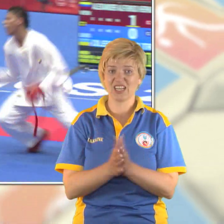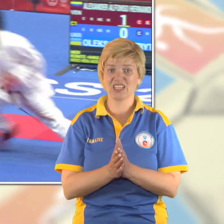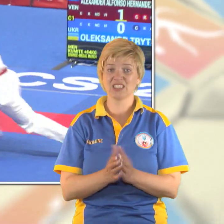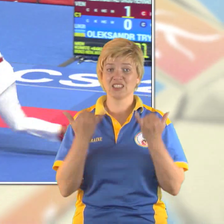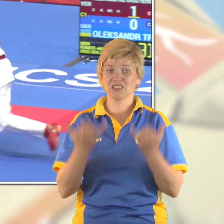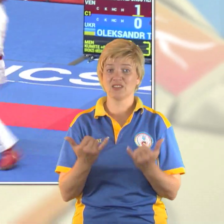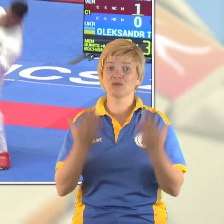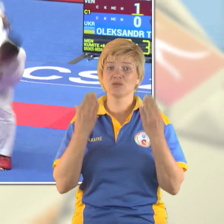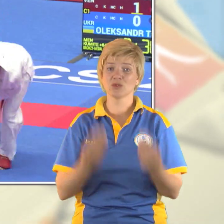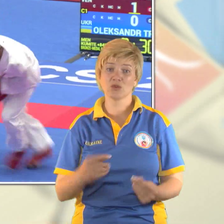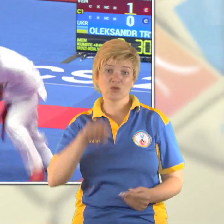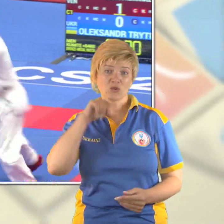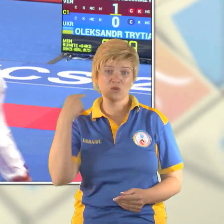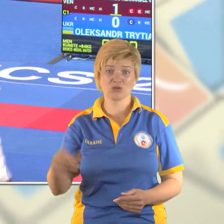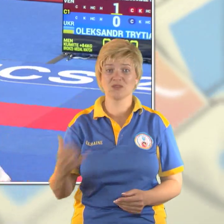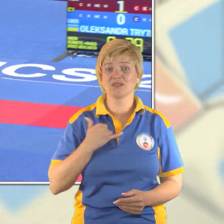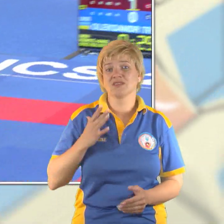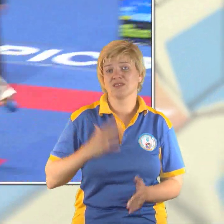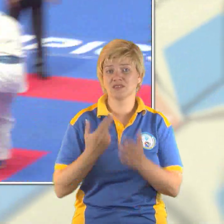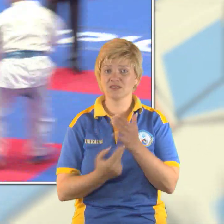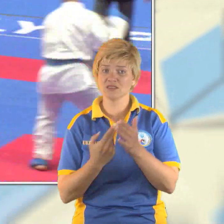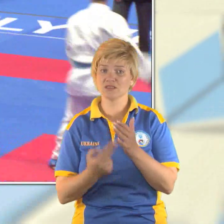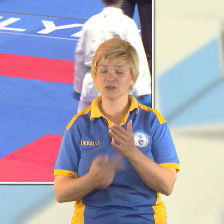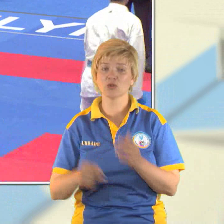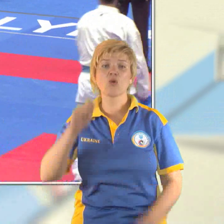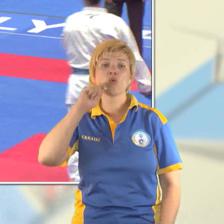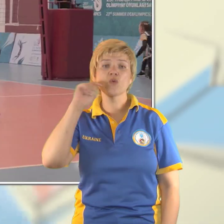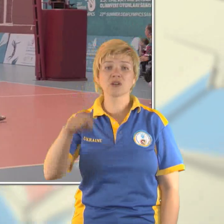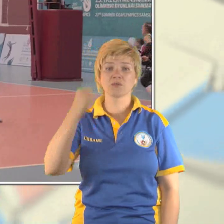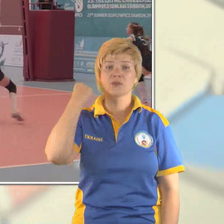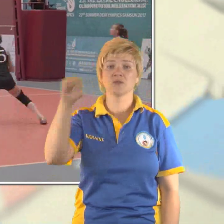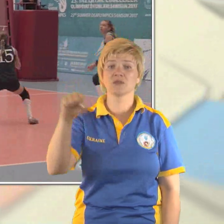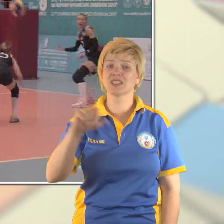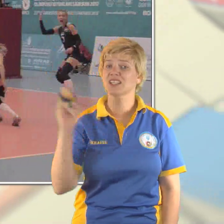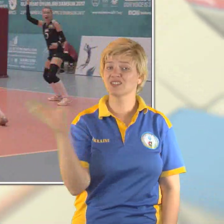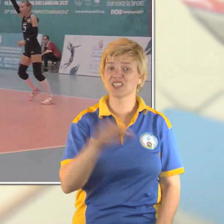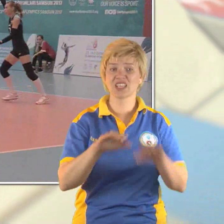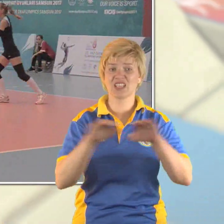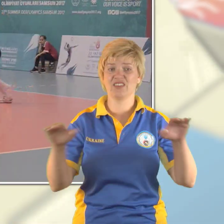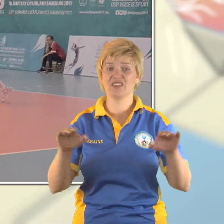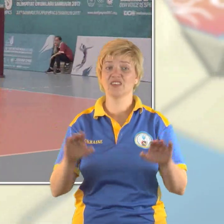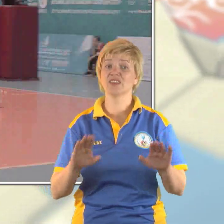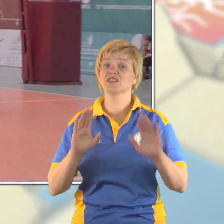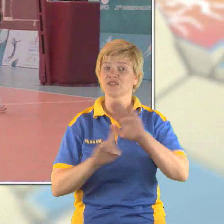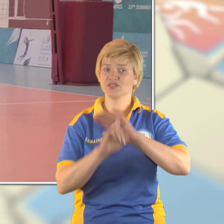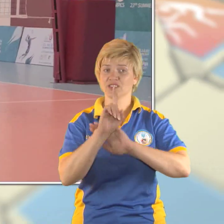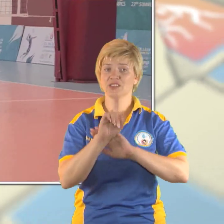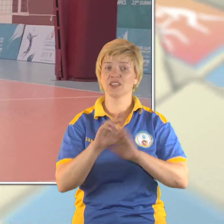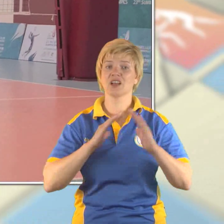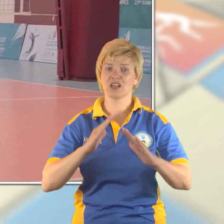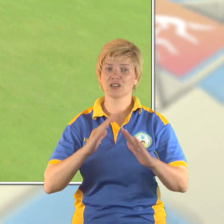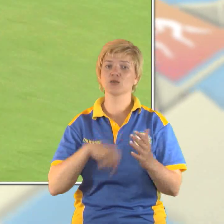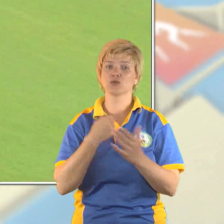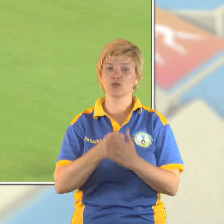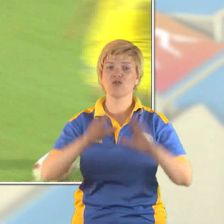Взагалі, цього дня росіяни добряче натерпілися. Українці перемагали їх на всіх рівнях – від карате до